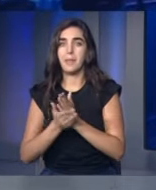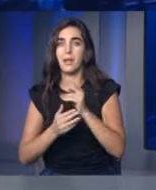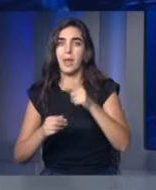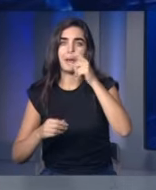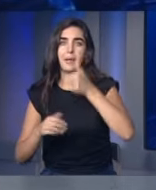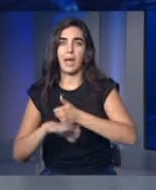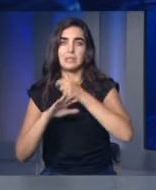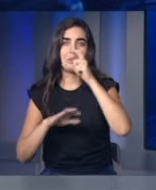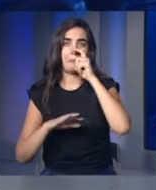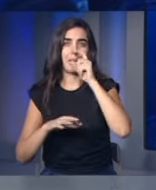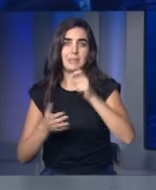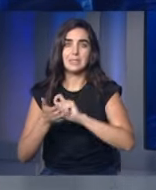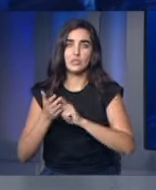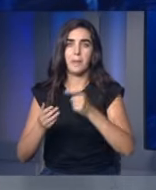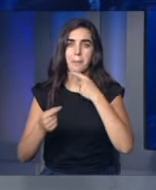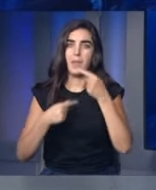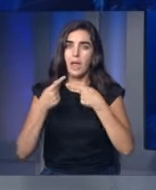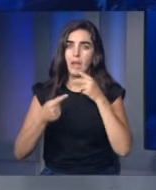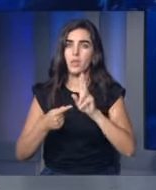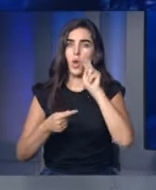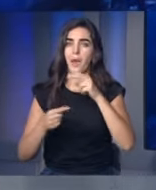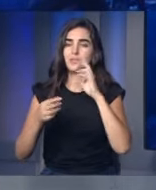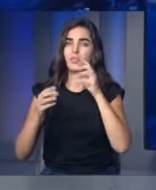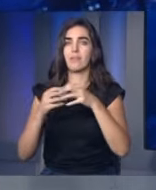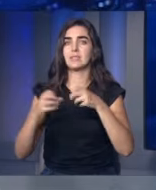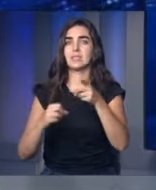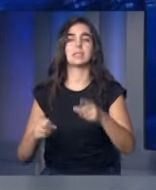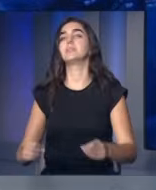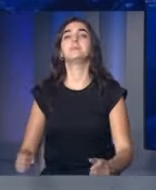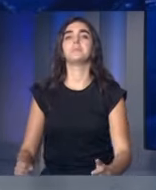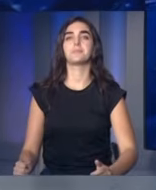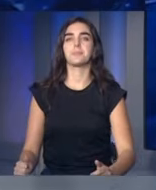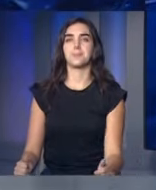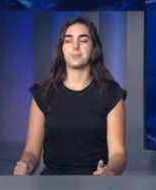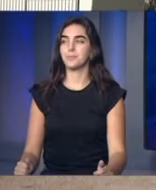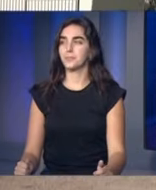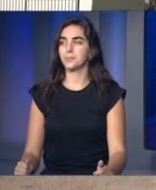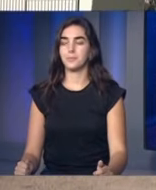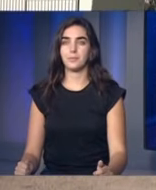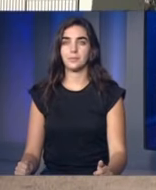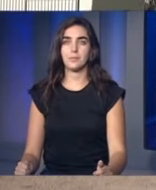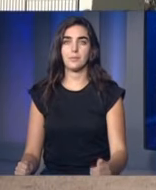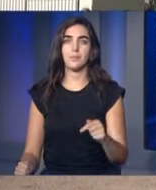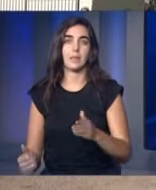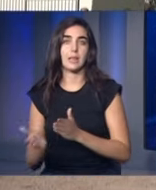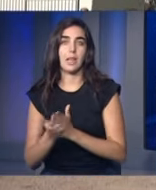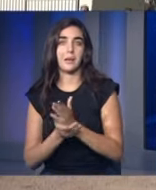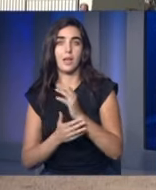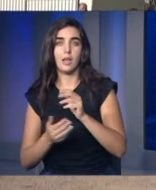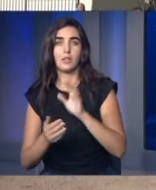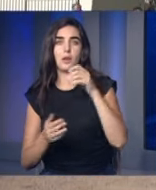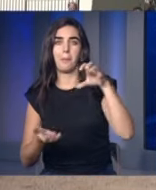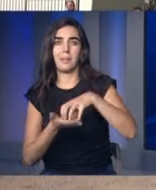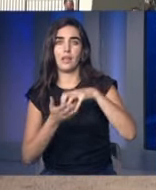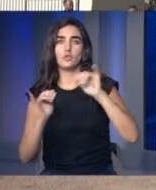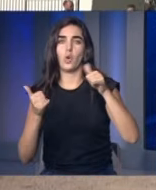بري، وسجل تحرك لبلاس خارت واليونيفيل. بعد ساعات قليلة من الذي حصل في